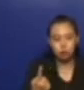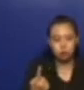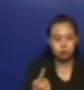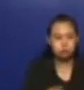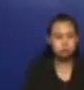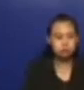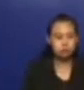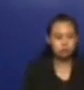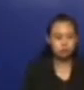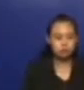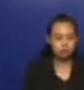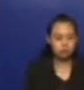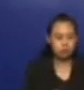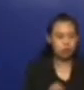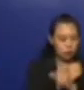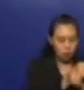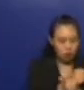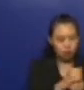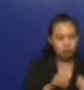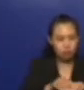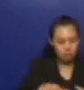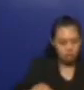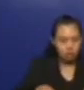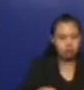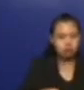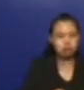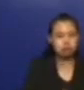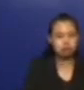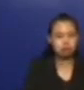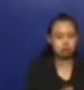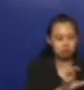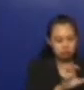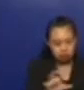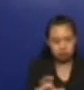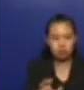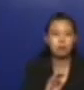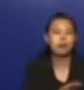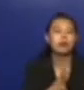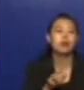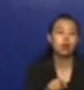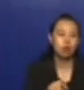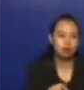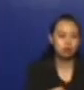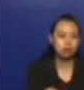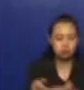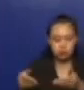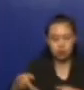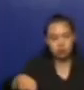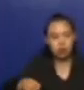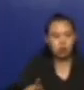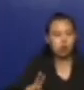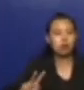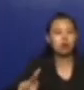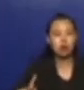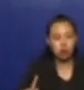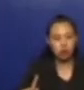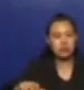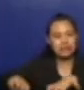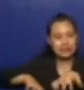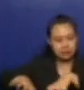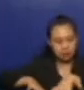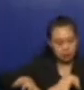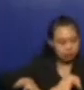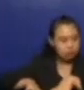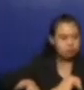บ.ควบคุมโรคติดต่ออาจจะบังคับไม่ได้ก็จะใช้พ.ร.ก.ในการบริหารในสถาน